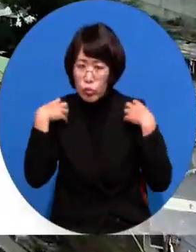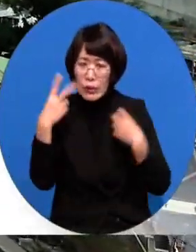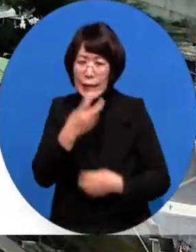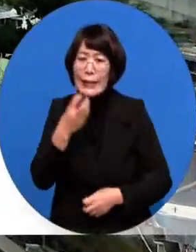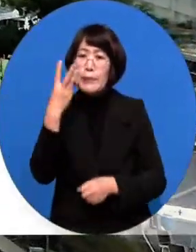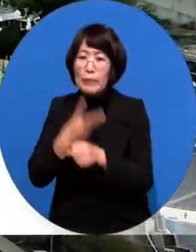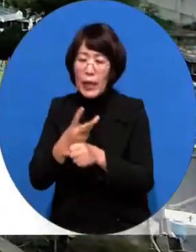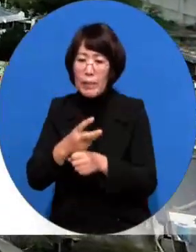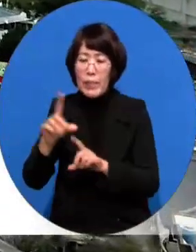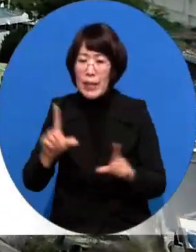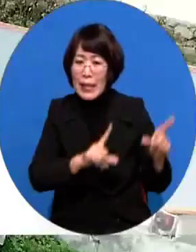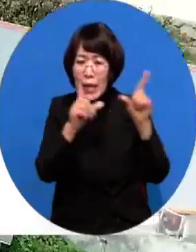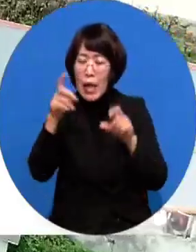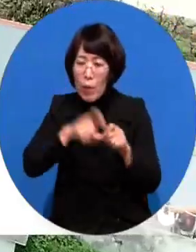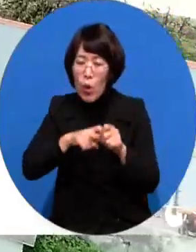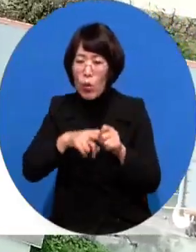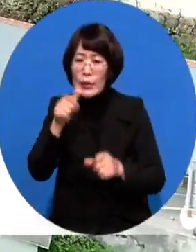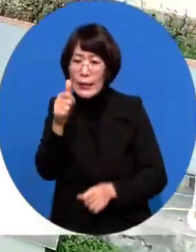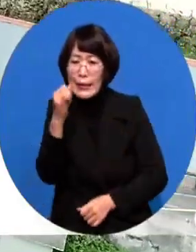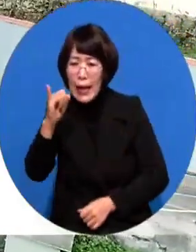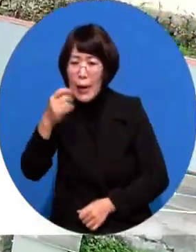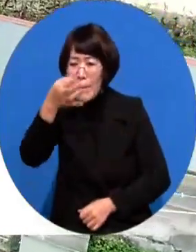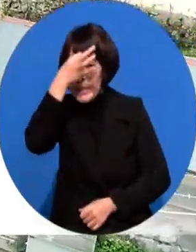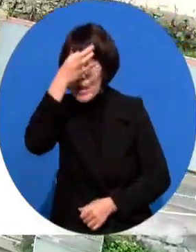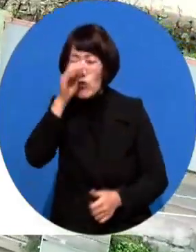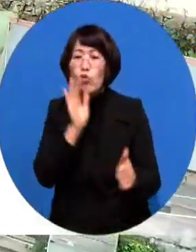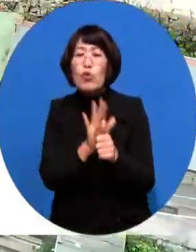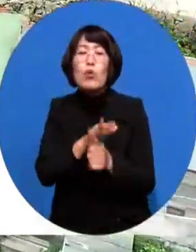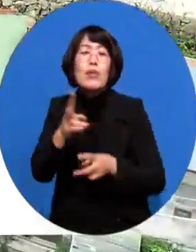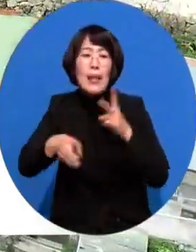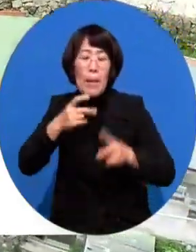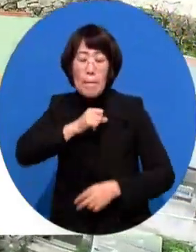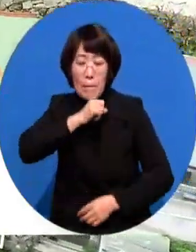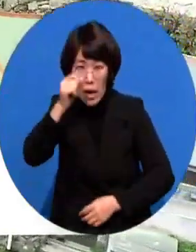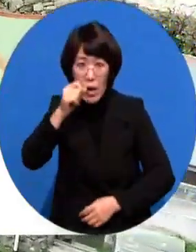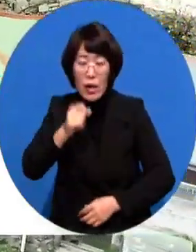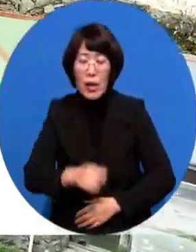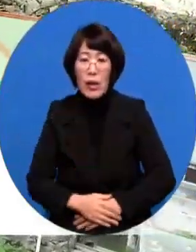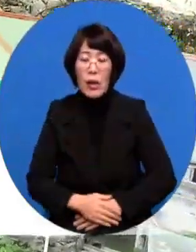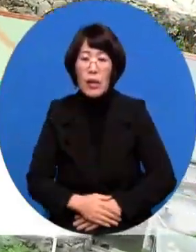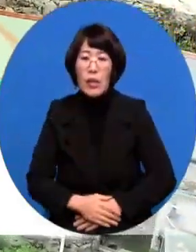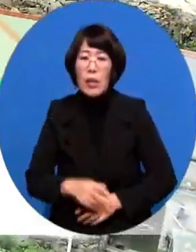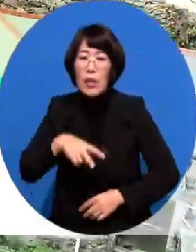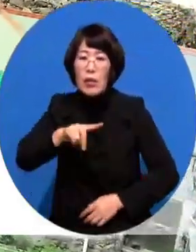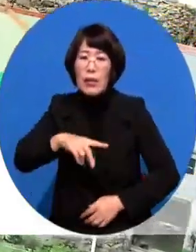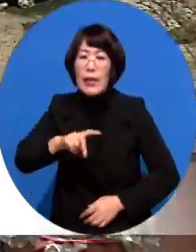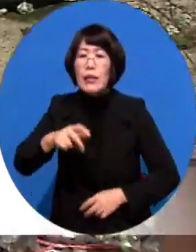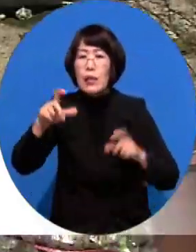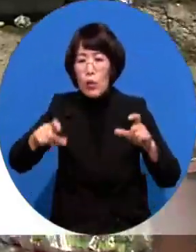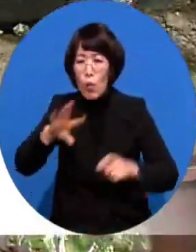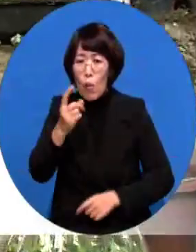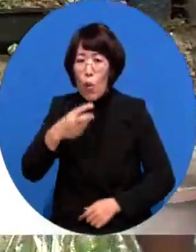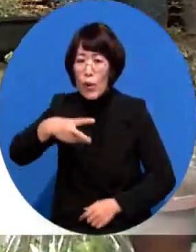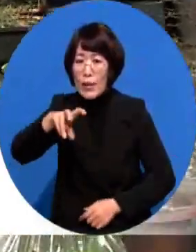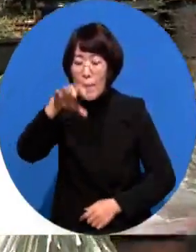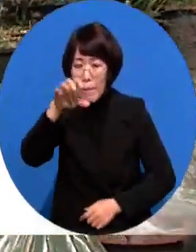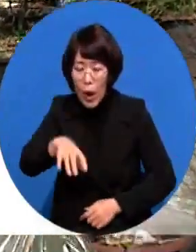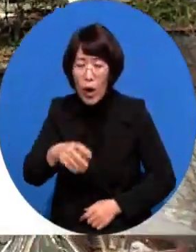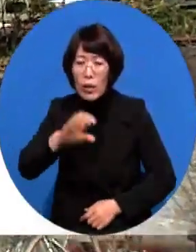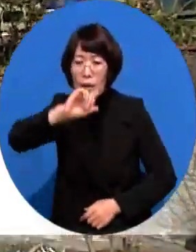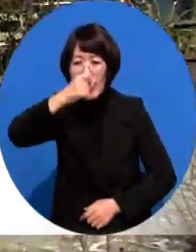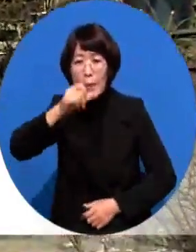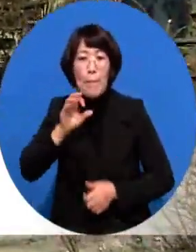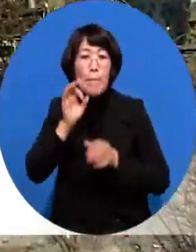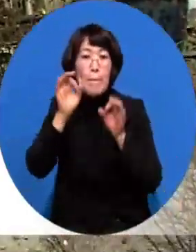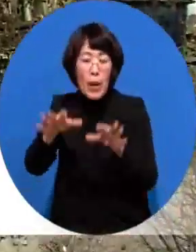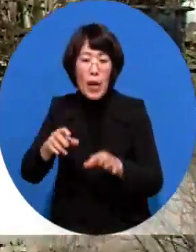2023년 생활 밀착형 스마트기술 지원사 공모에 서은정됨에 따라 서산동 보리마당 이론에 국비 등을